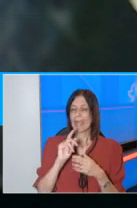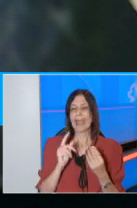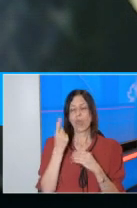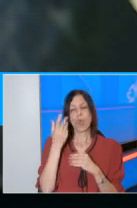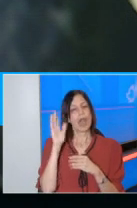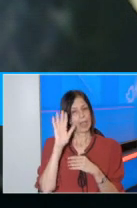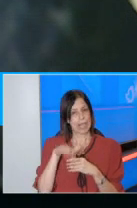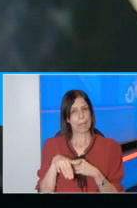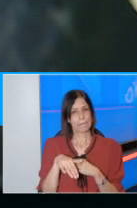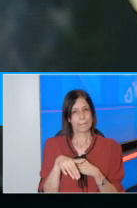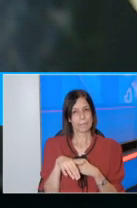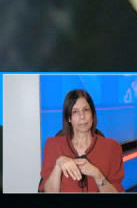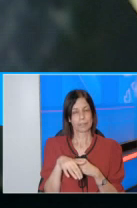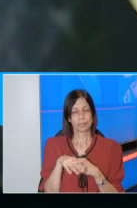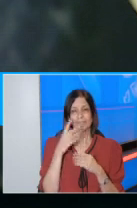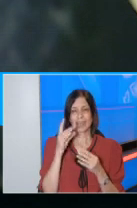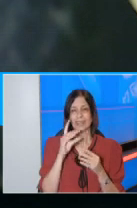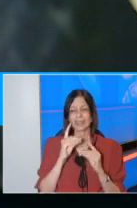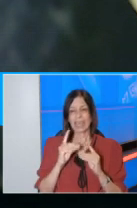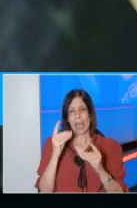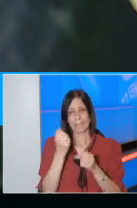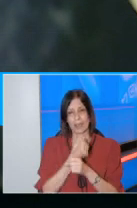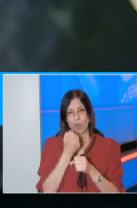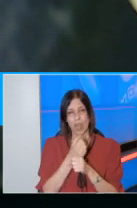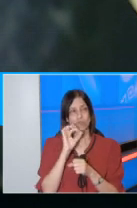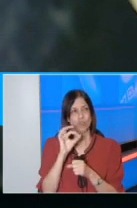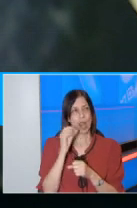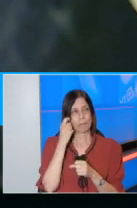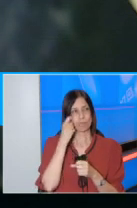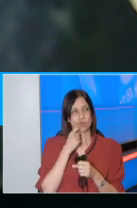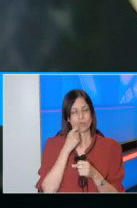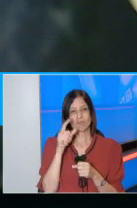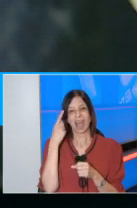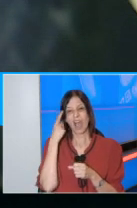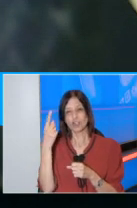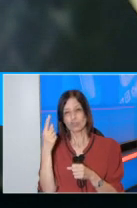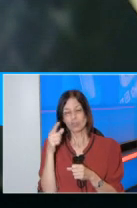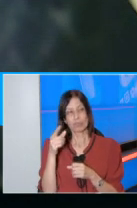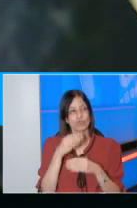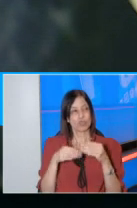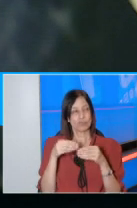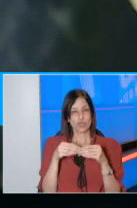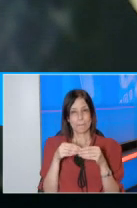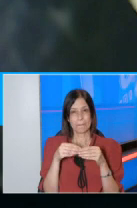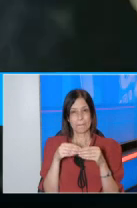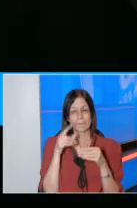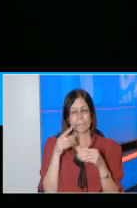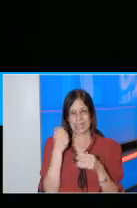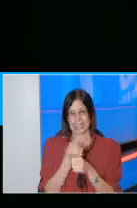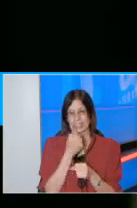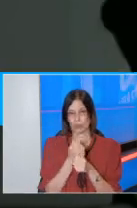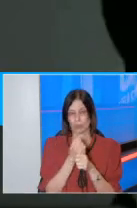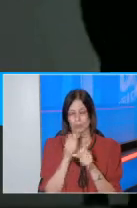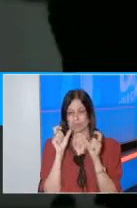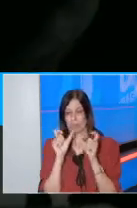גם ב... דרך הפעולה של הפושעים, שהם חשבו שהם משתמשים ביישום